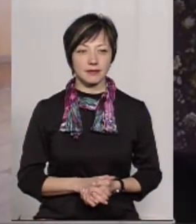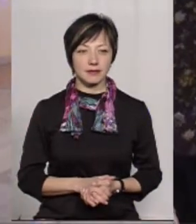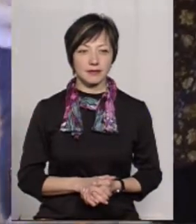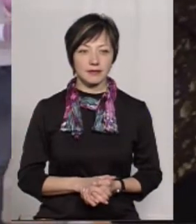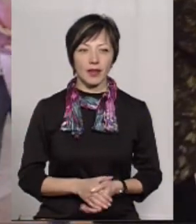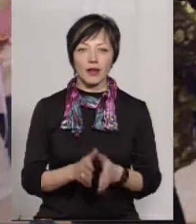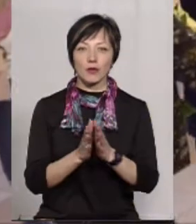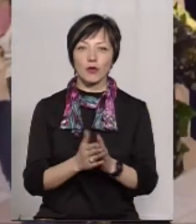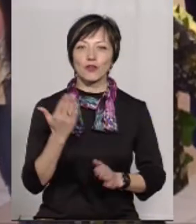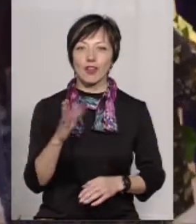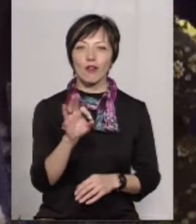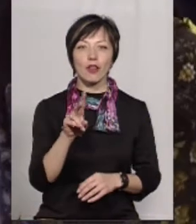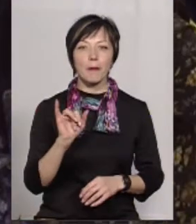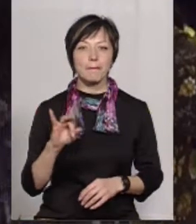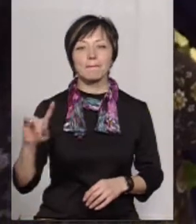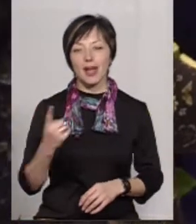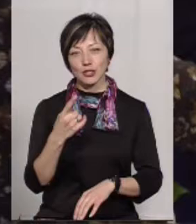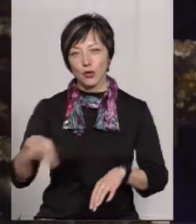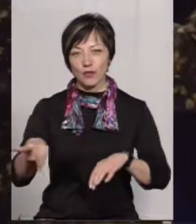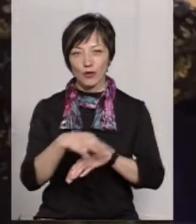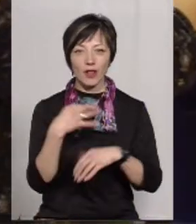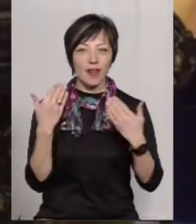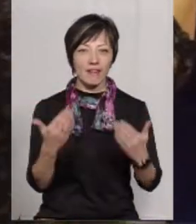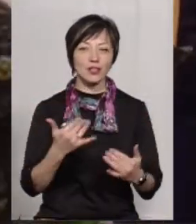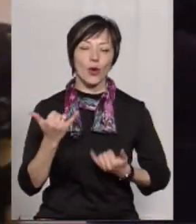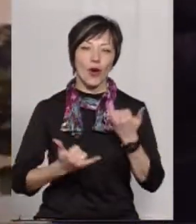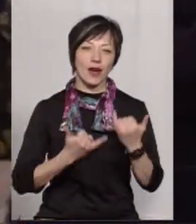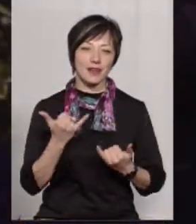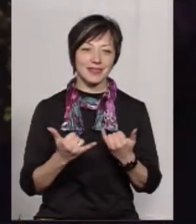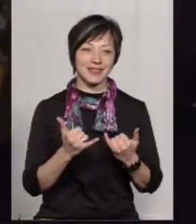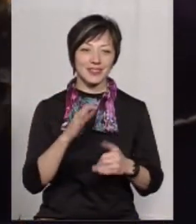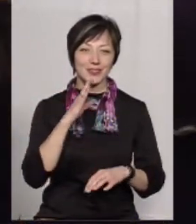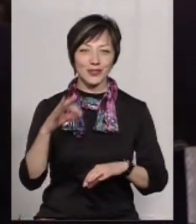Прошу вас, Владимир, ви перше одягайте ручку до руку вашій коханій Христині.